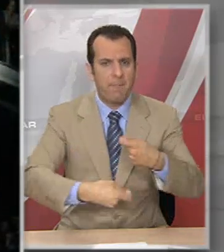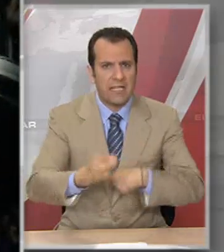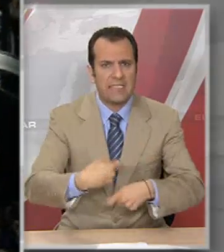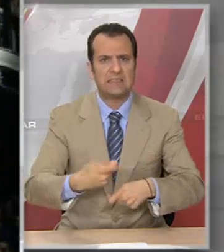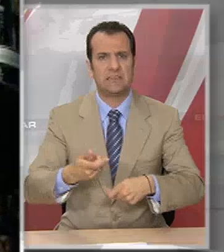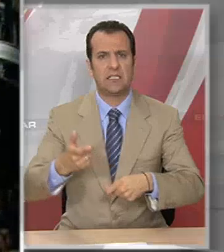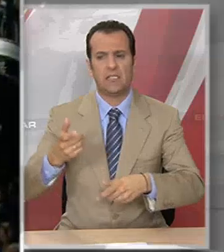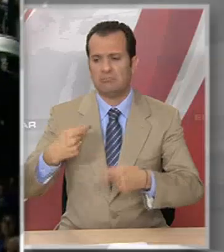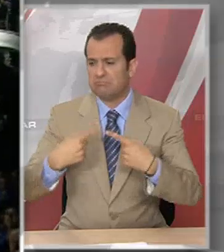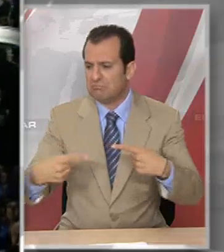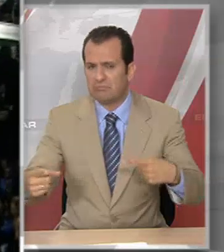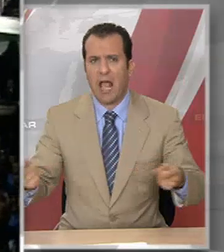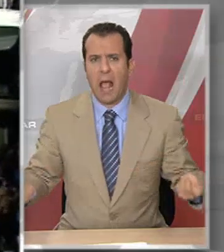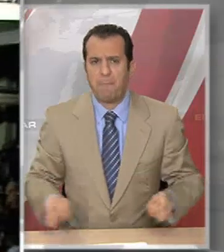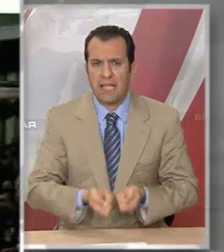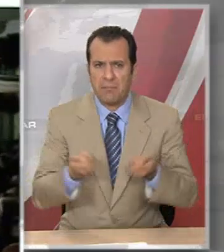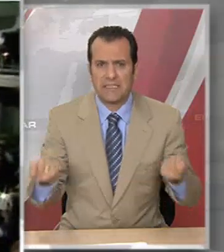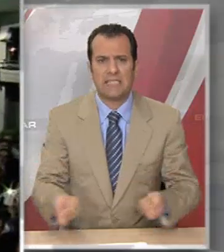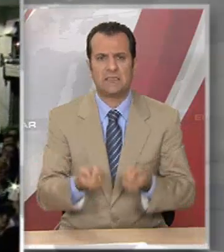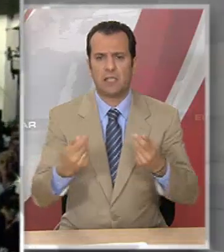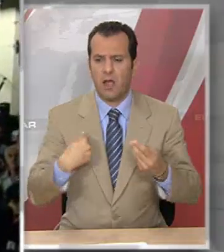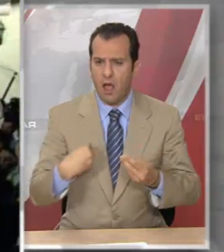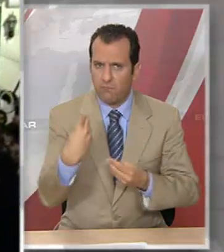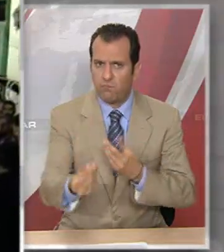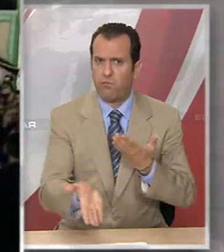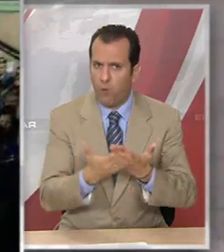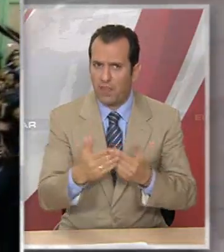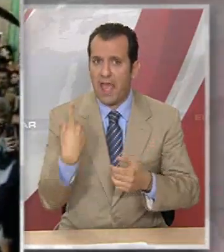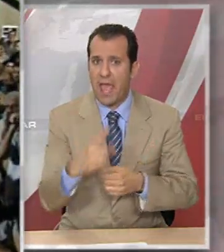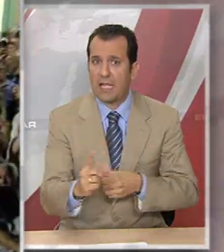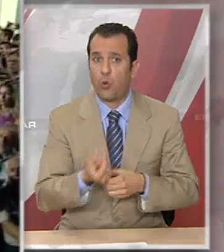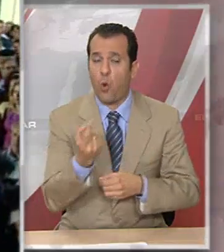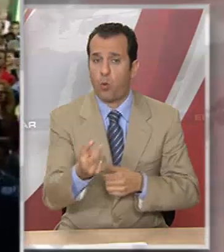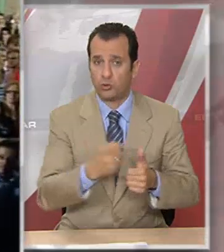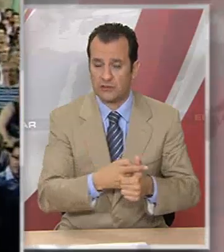σε εκατοντάδες χιλιάδες επιχειρήσεις και επαγγελματίες.